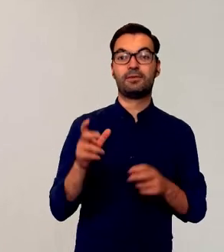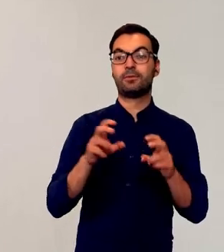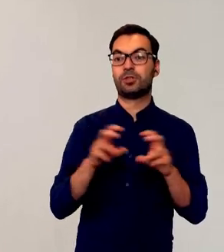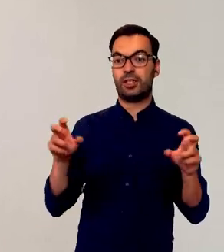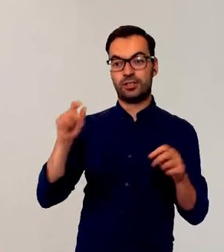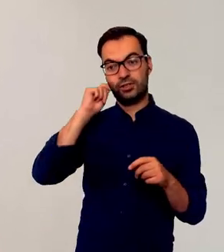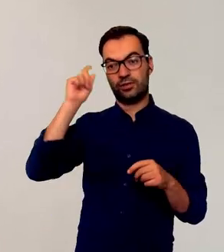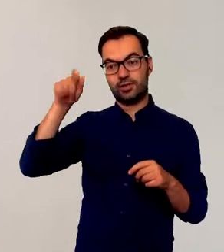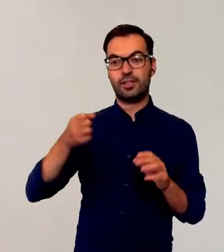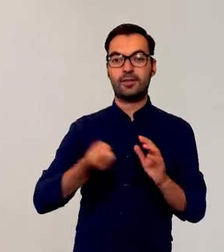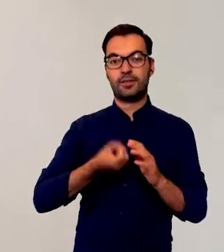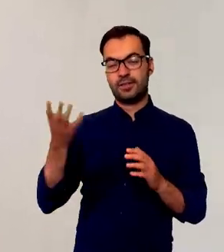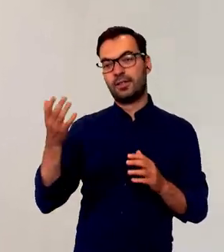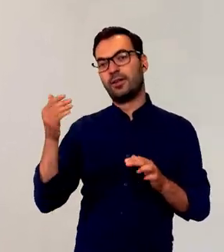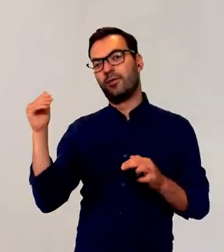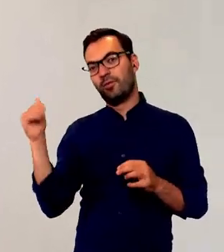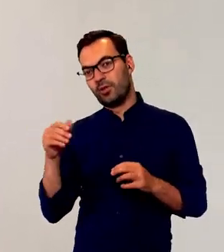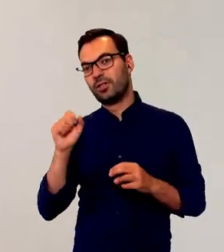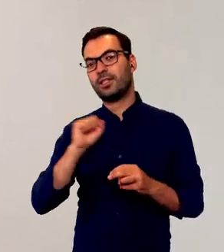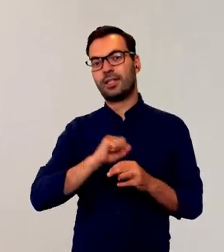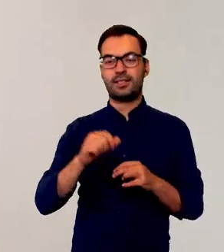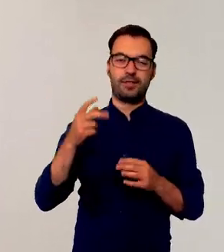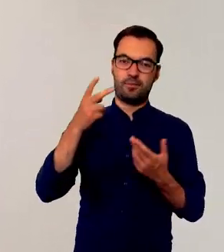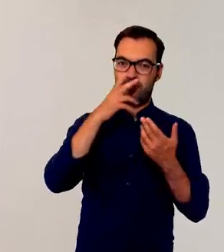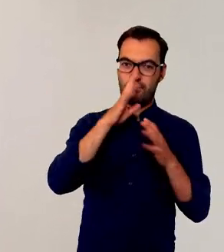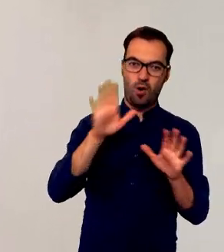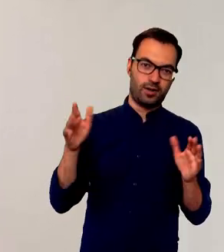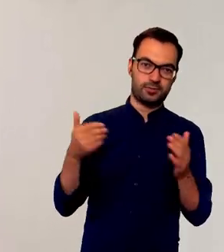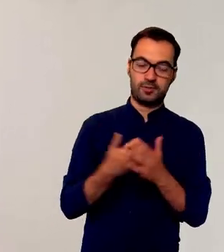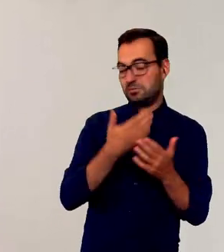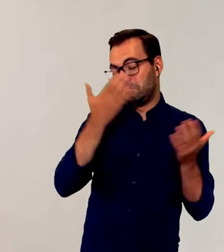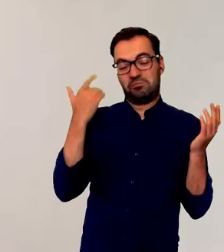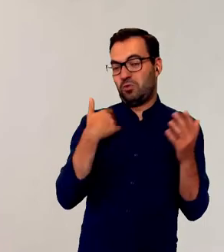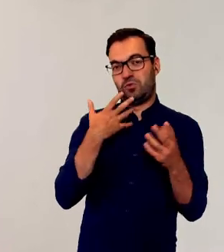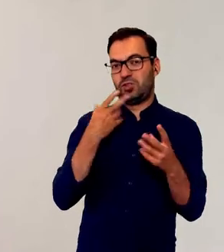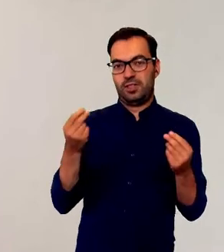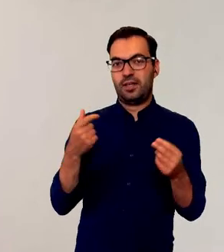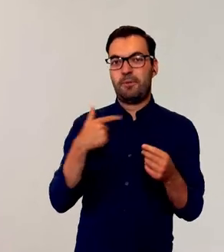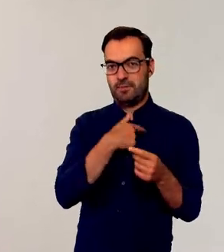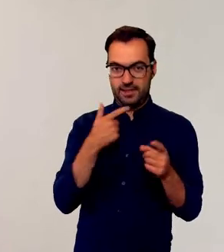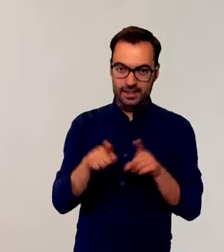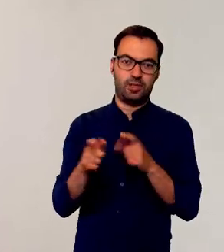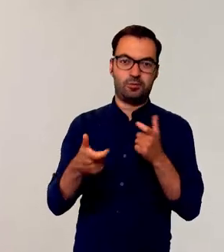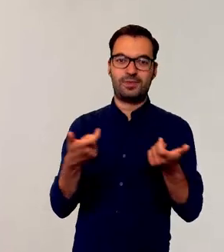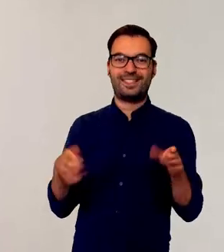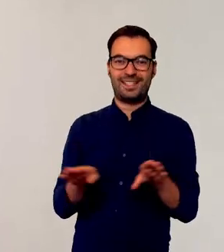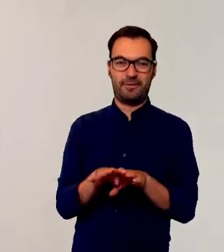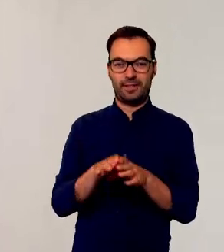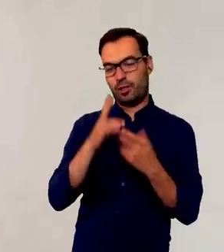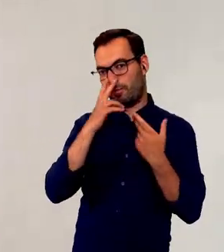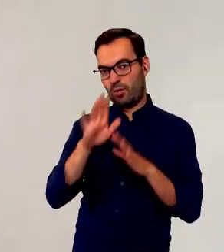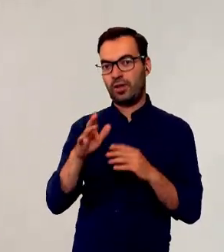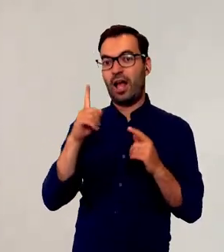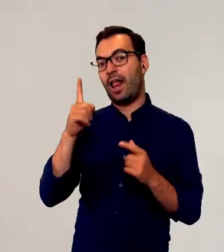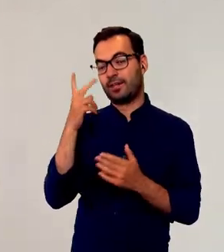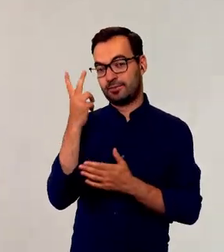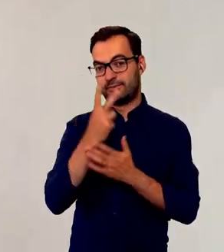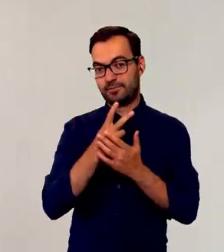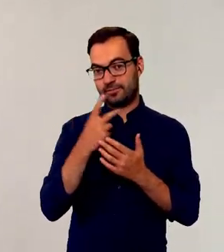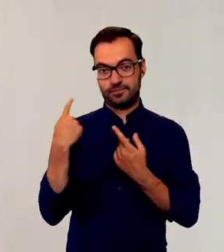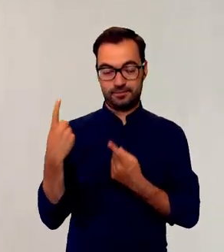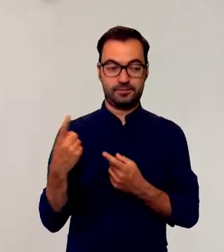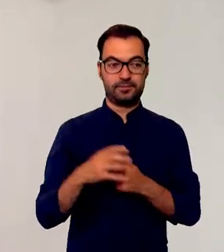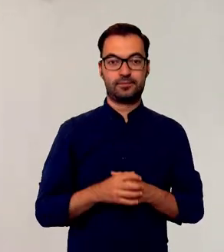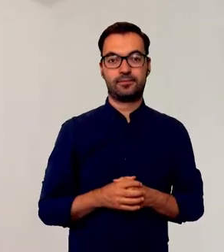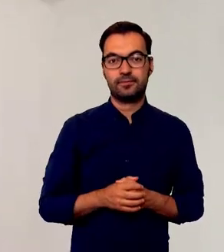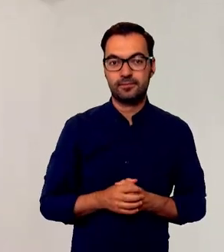kiedy te dziewczyny jadą, no może są jakieś pokazy, ja nie twierdzę, że nie, bo my sami organizujemy pokazy zamknięte. Ale też jak przeczytacie,